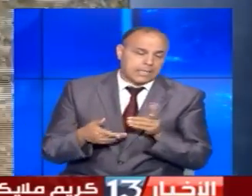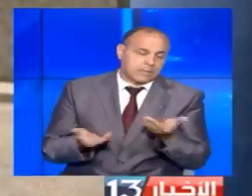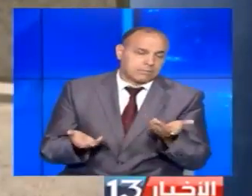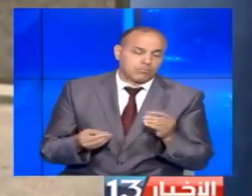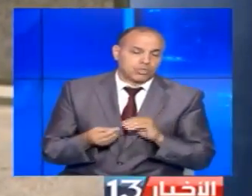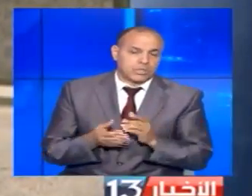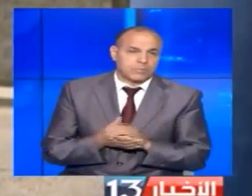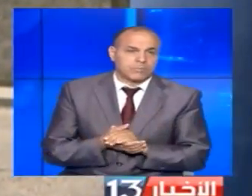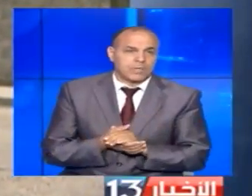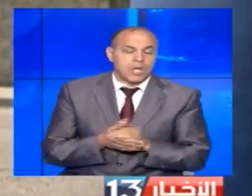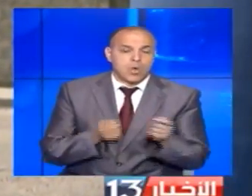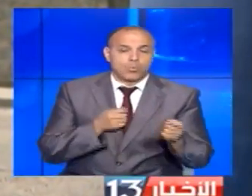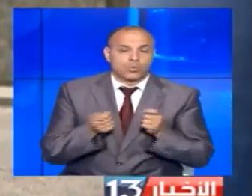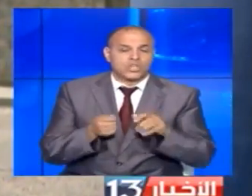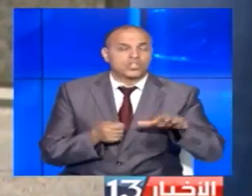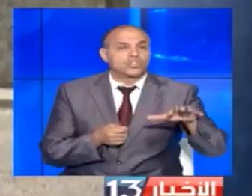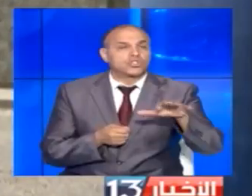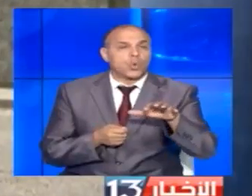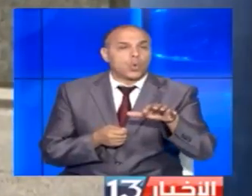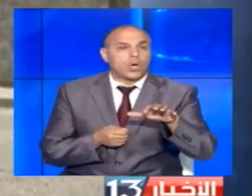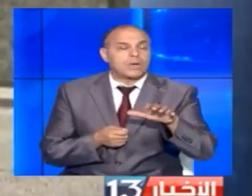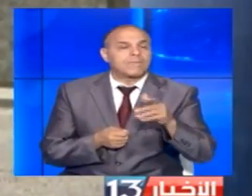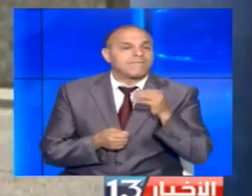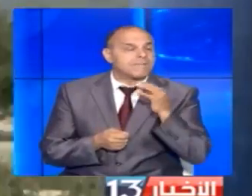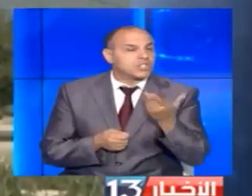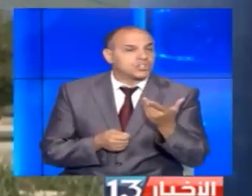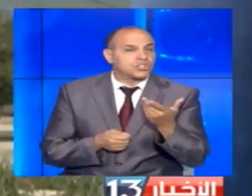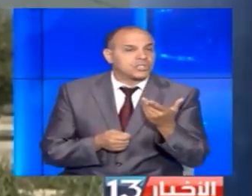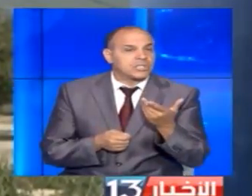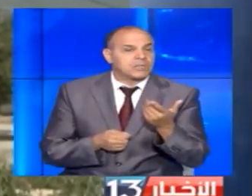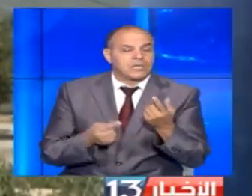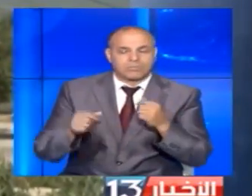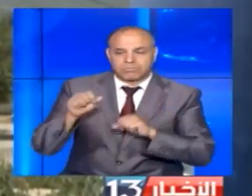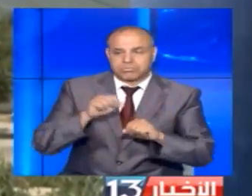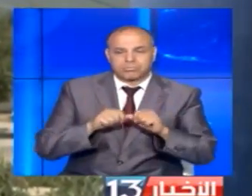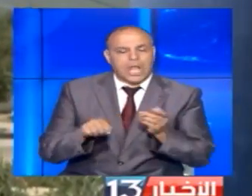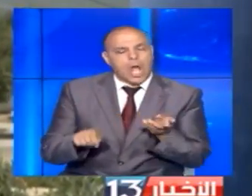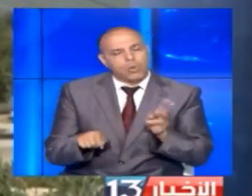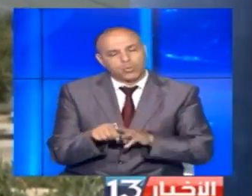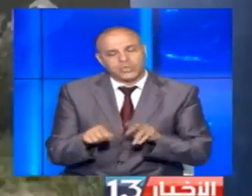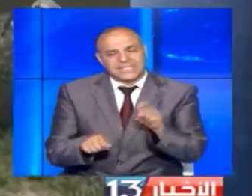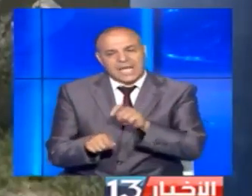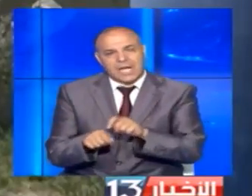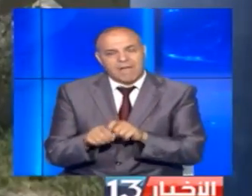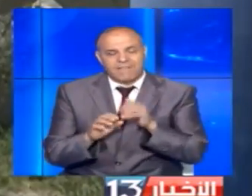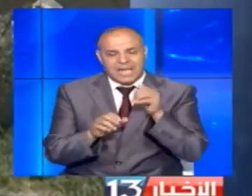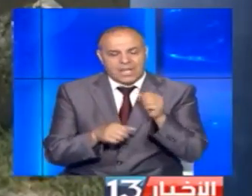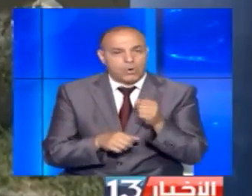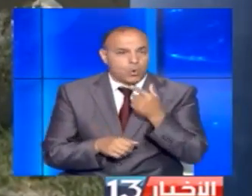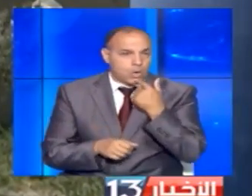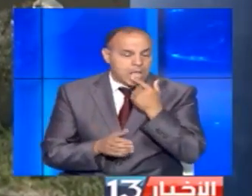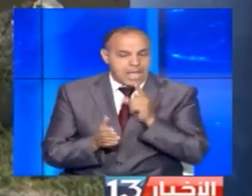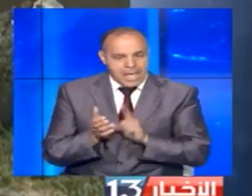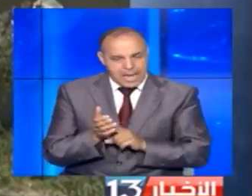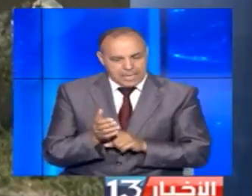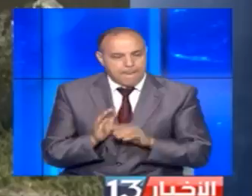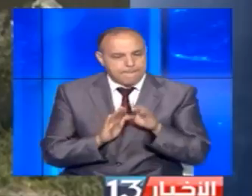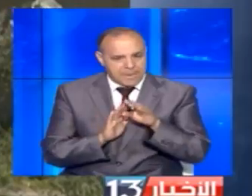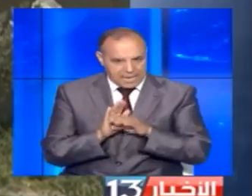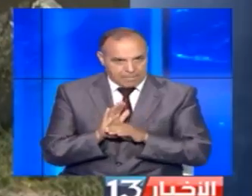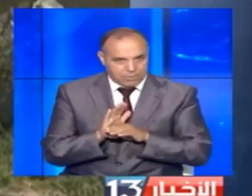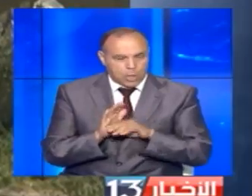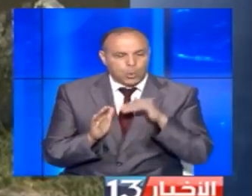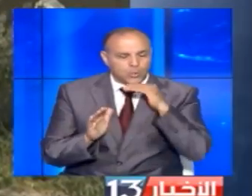الكارثية. المدير الجهوي للوكالة الوطنية للتصرف في النفايات بالقيروان أكد أن برنامج